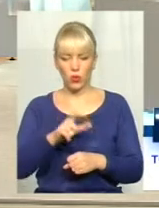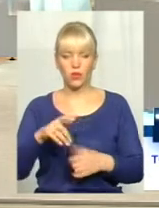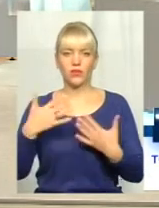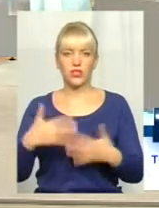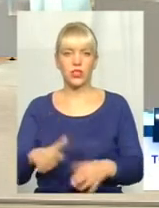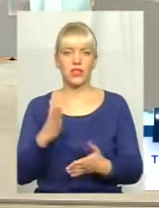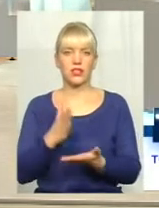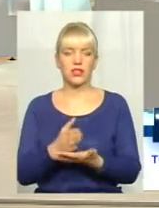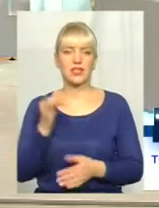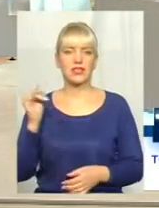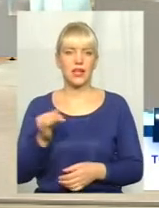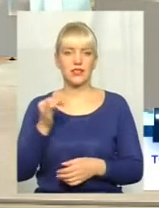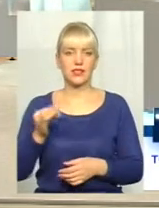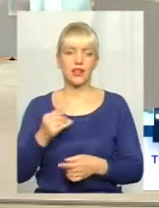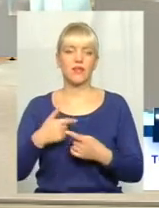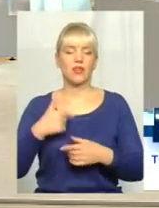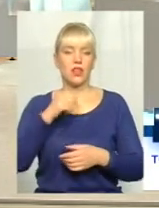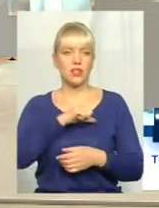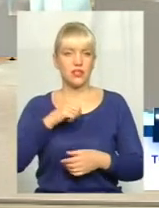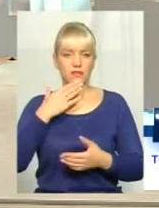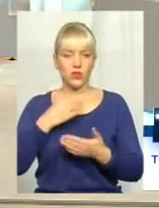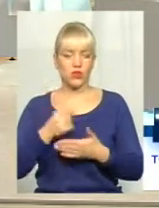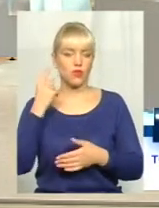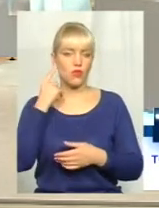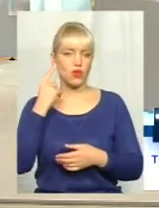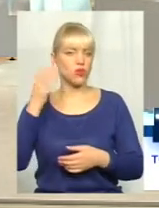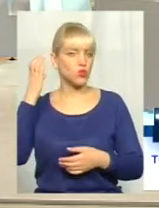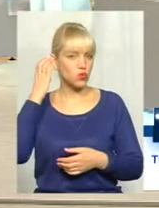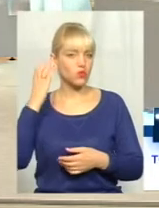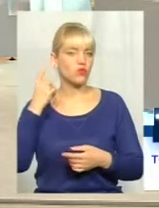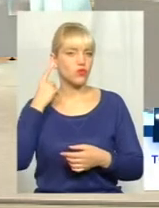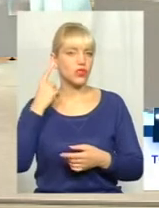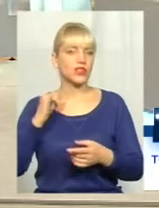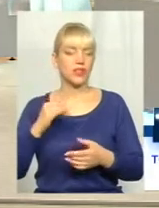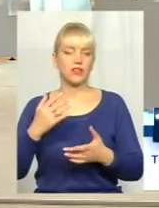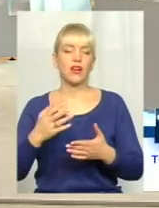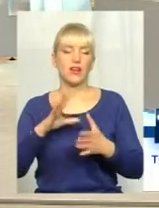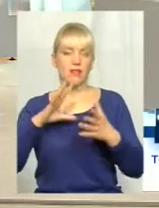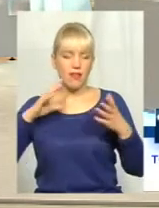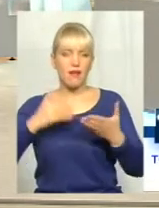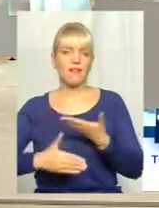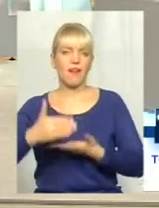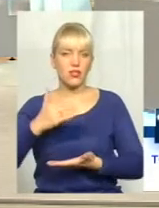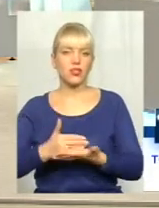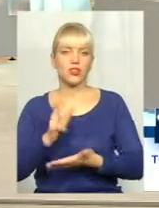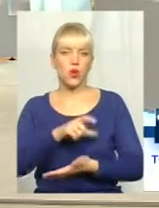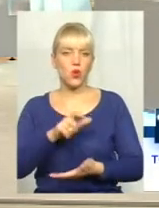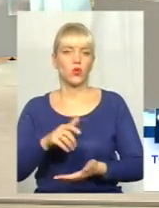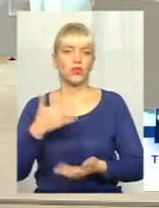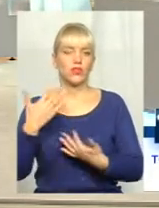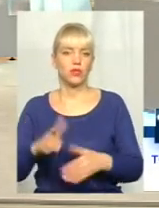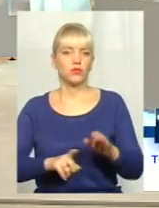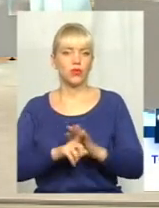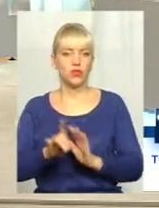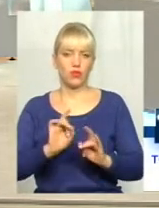люди, я це чув на власні вуха, люди, нарешті на нас звернув хтось увагу, і нарешті ситуація буде мінятися, може ми якусь